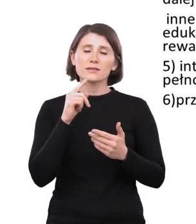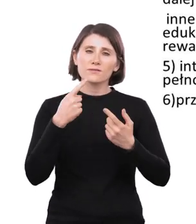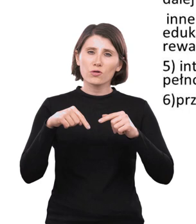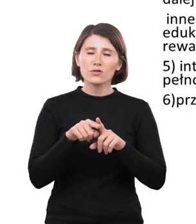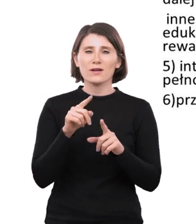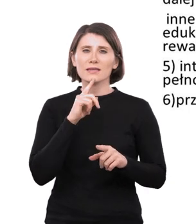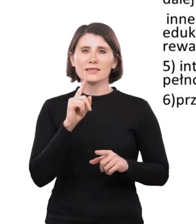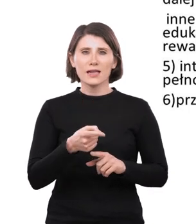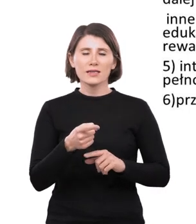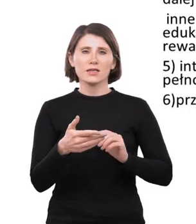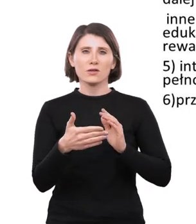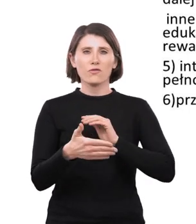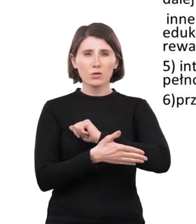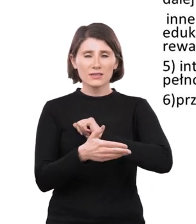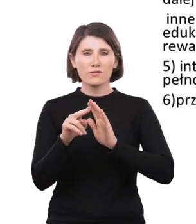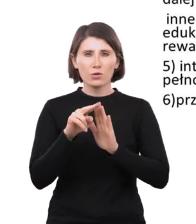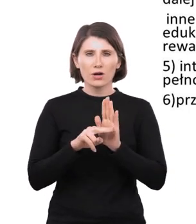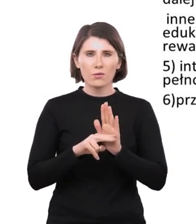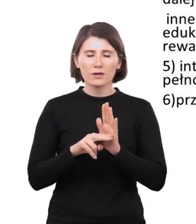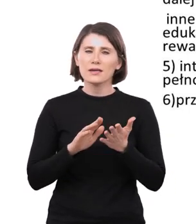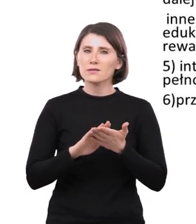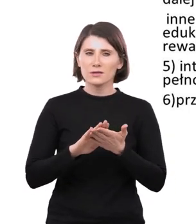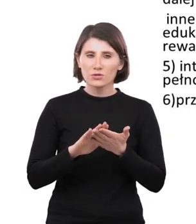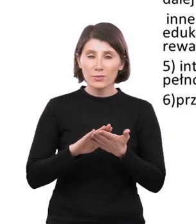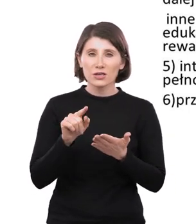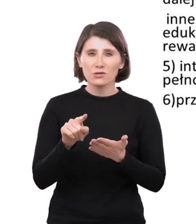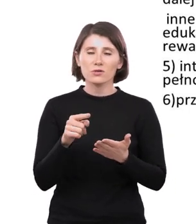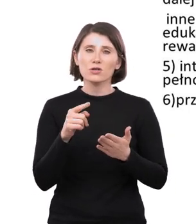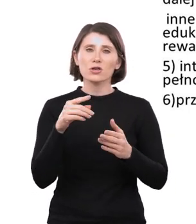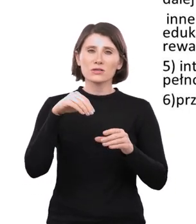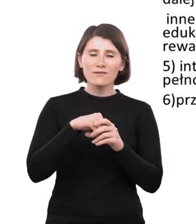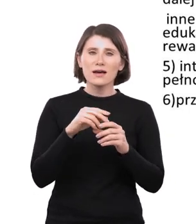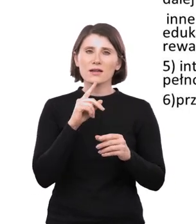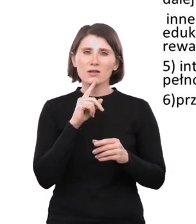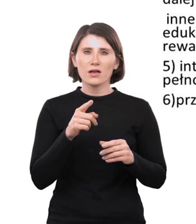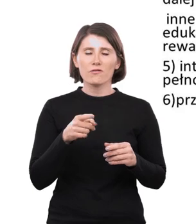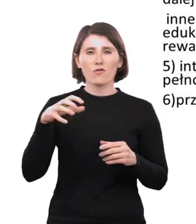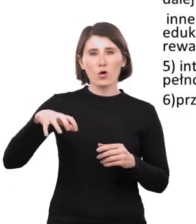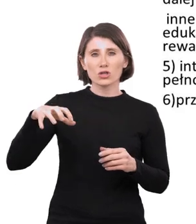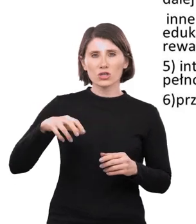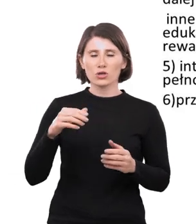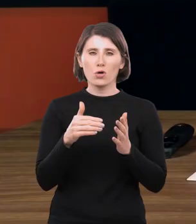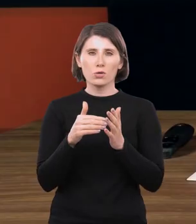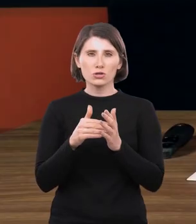podstawie programowej, przepraszam, które są zawarte w orzeczeniu o potrzebie kształcenia specjalnego,